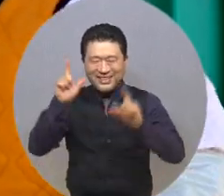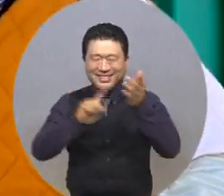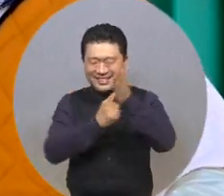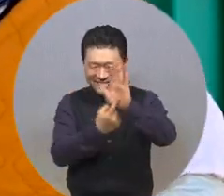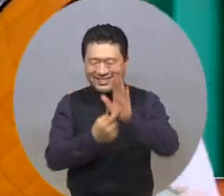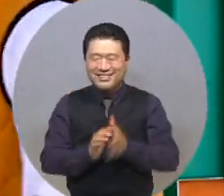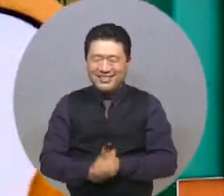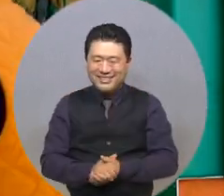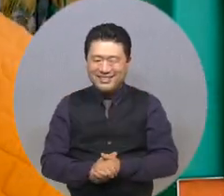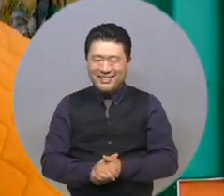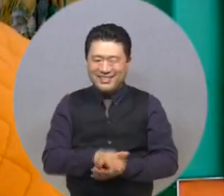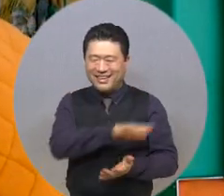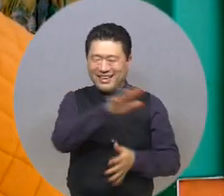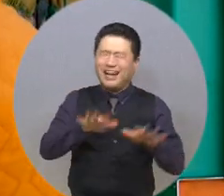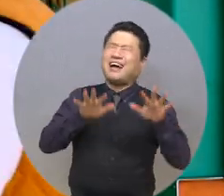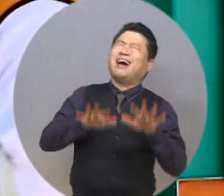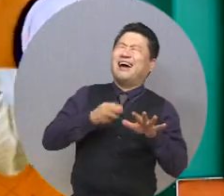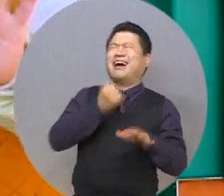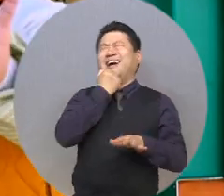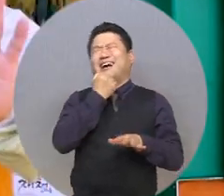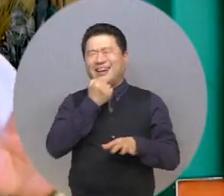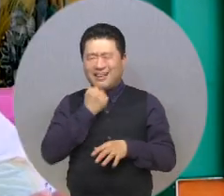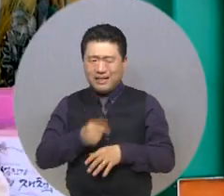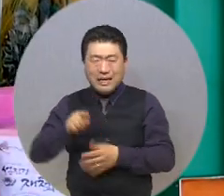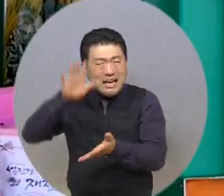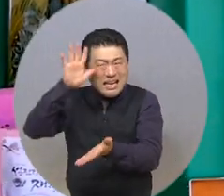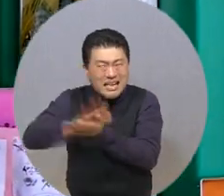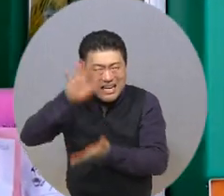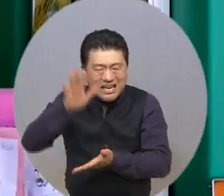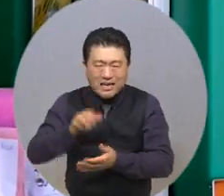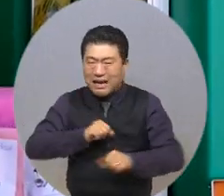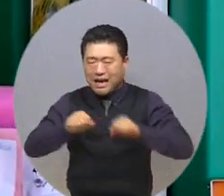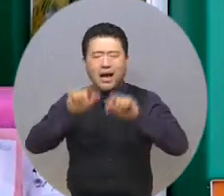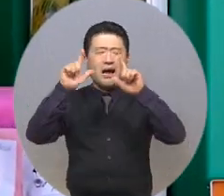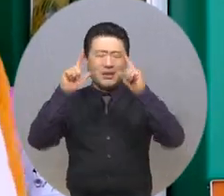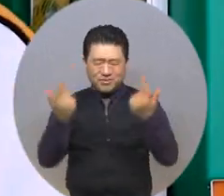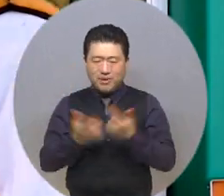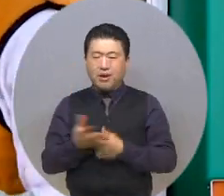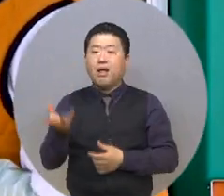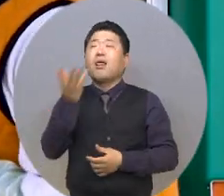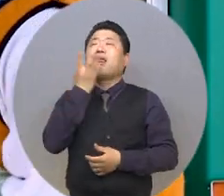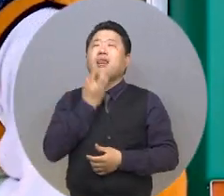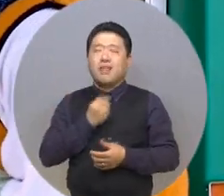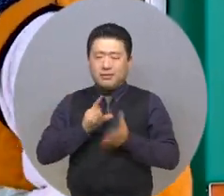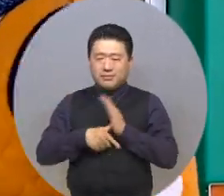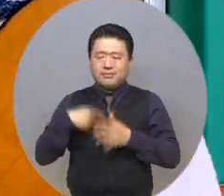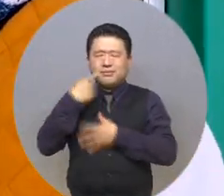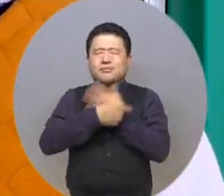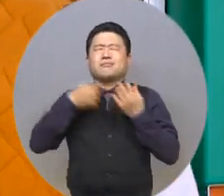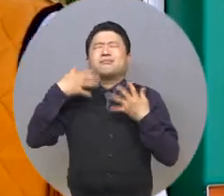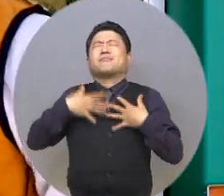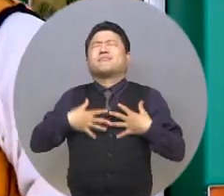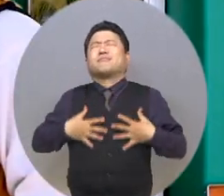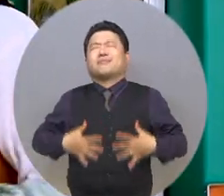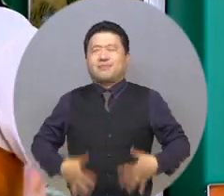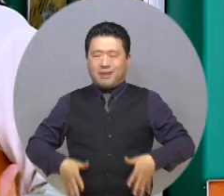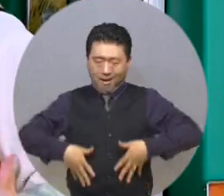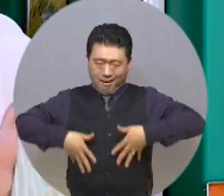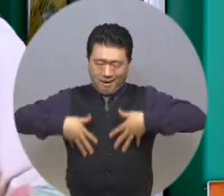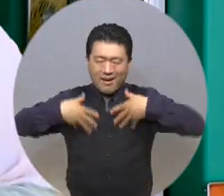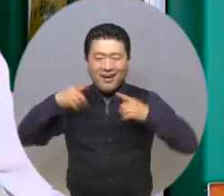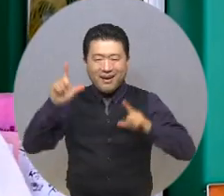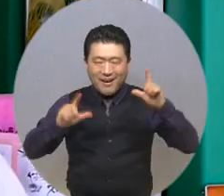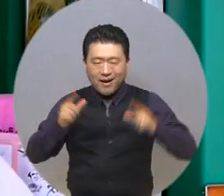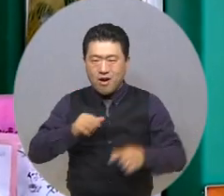안 뜨거워. 야, 왜냐면 이게 뜨거워서 하는 행동이 아니라 들어가는 순간 온몸이 그냥 따뜻해지면서 뭔가